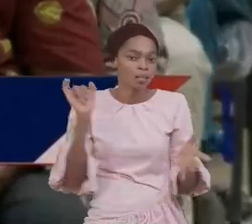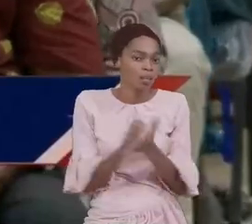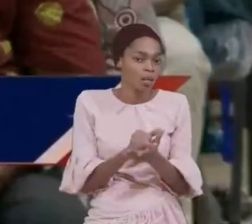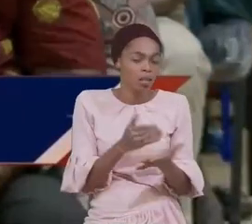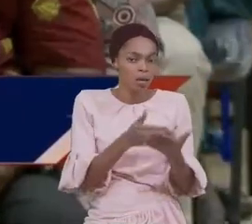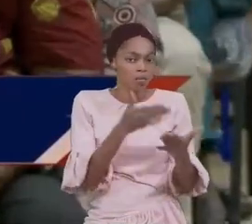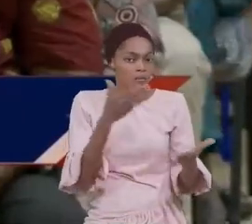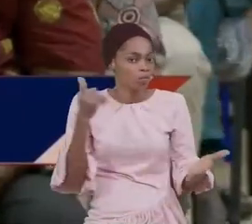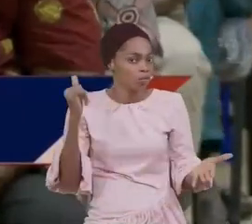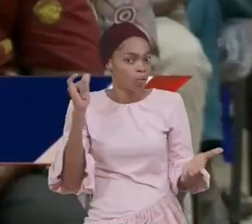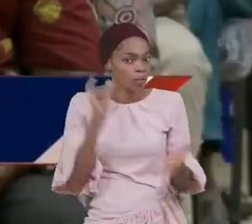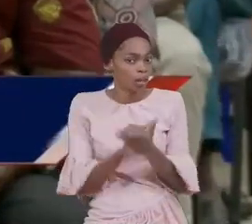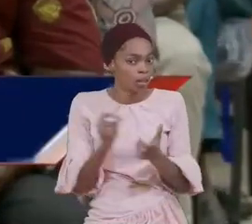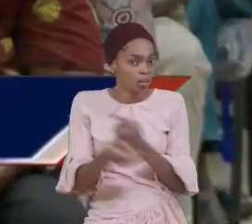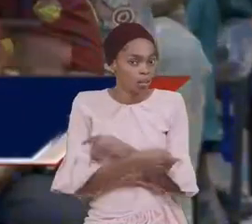avant, ni après.